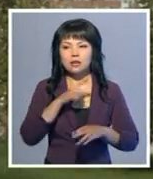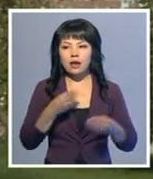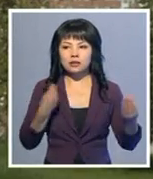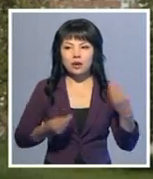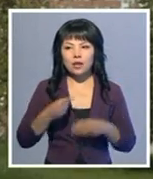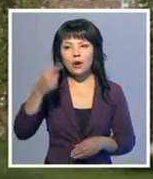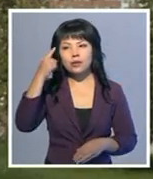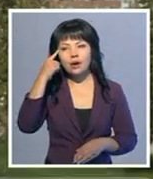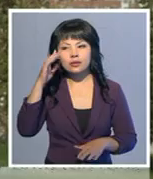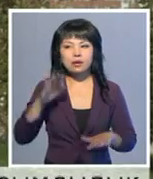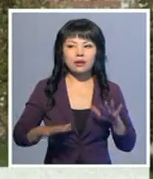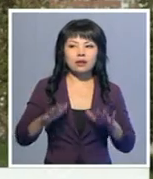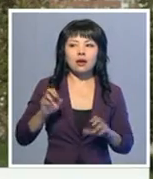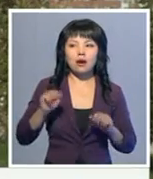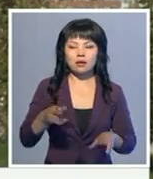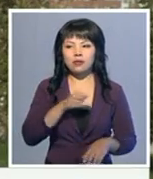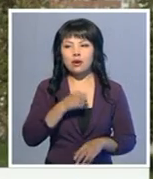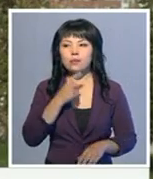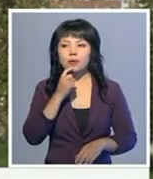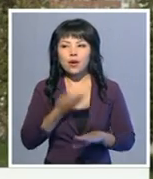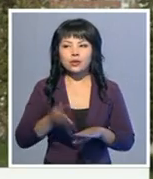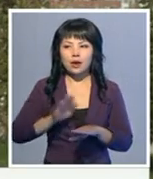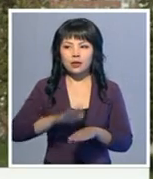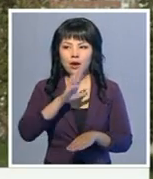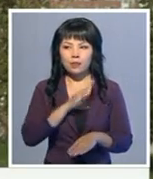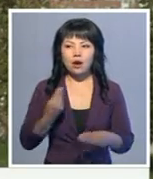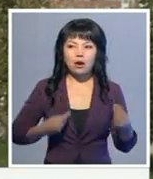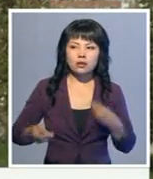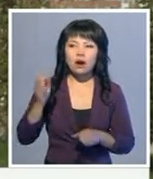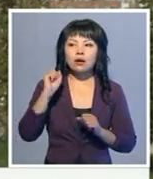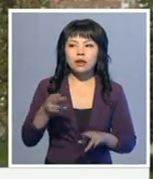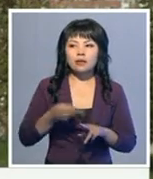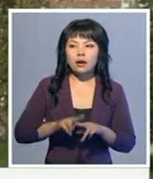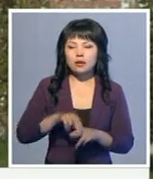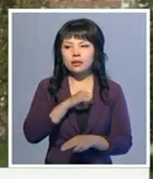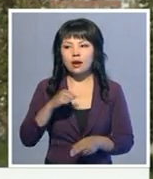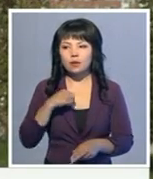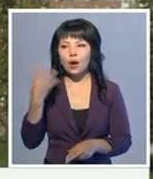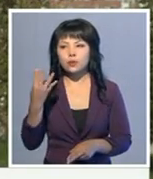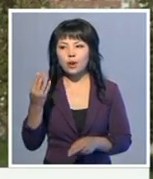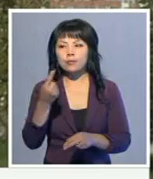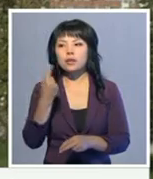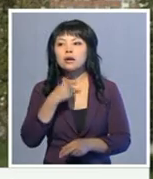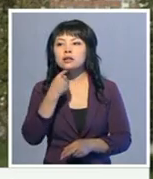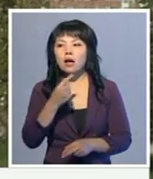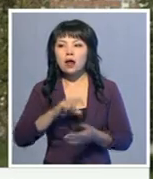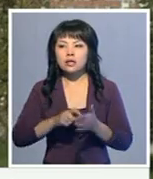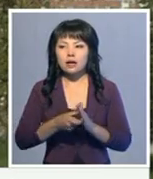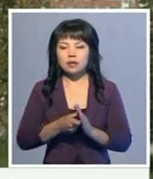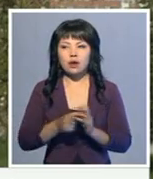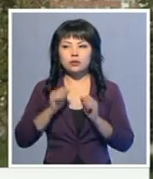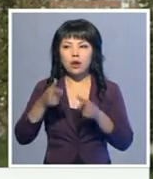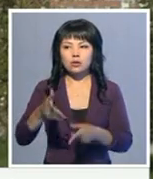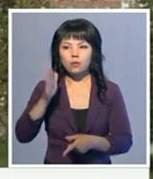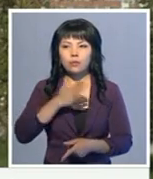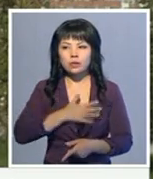жүрем, мектепке қалай оларды дайындайым, тем более төртеуі барады биыл, тем более бірінші класқа барады, төртінші. Сол